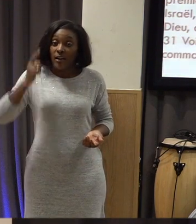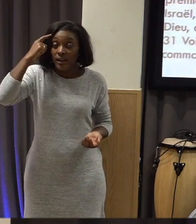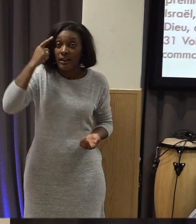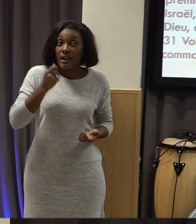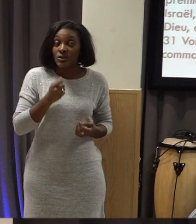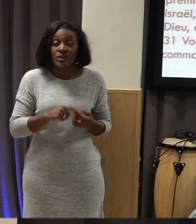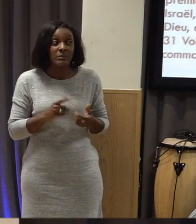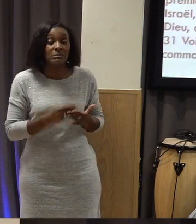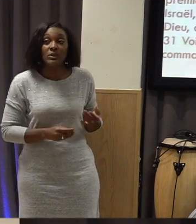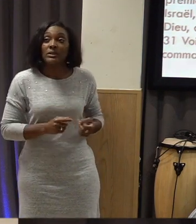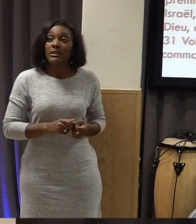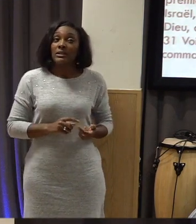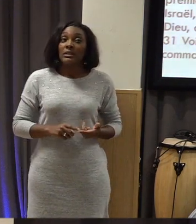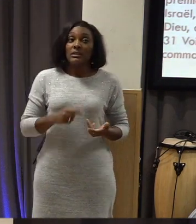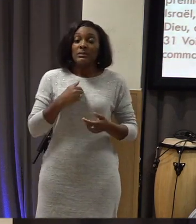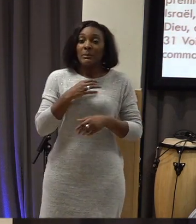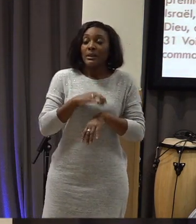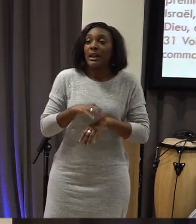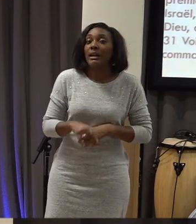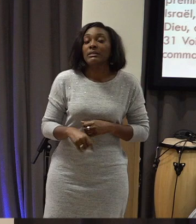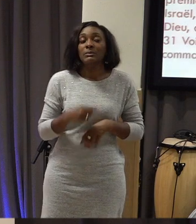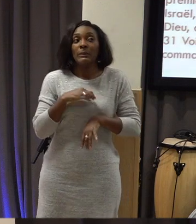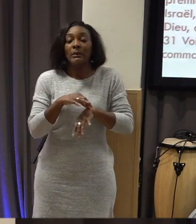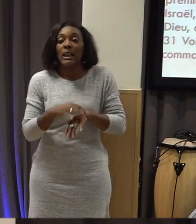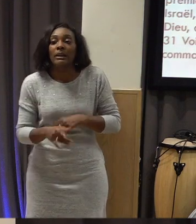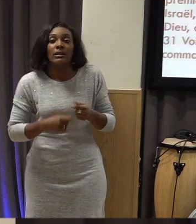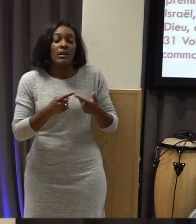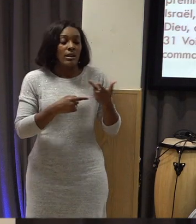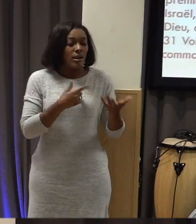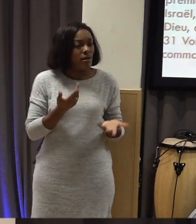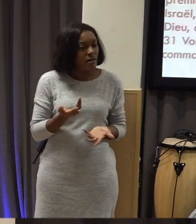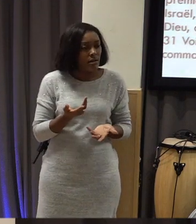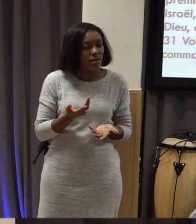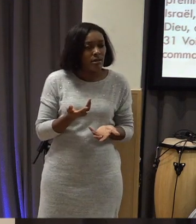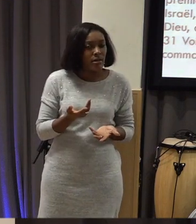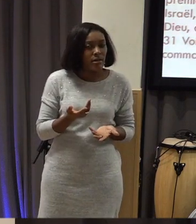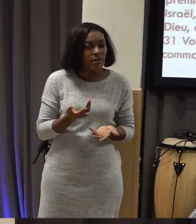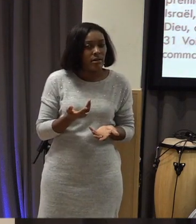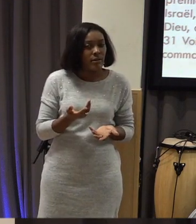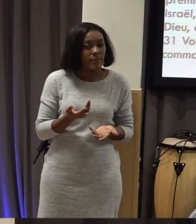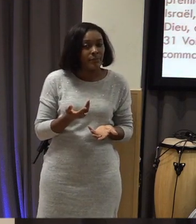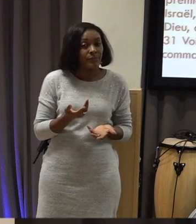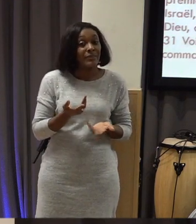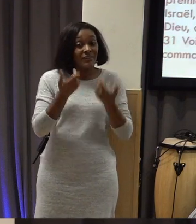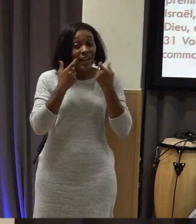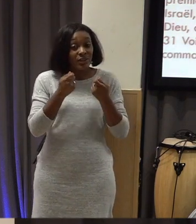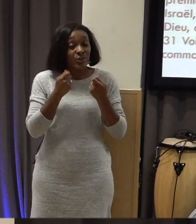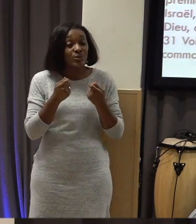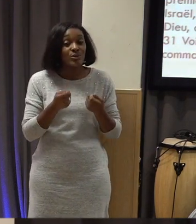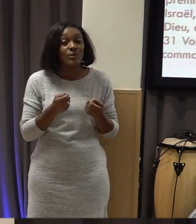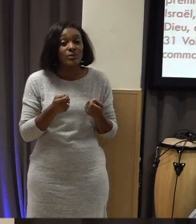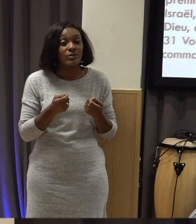La qualité de tes relations horizontales, c'est-à-dire avec ce monde-là, dépend